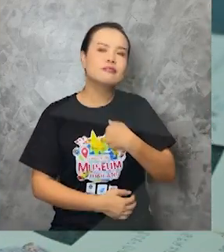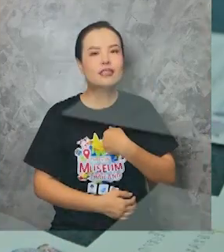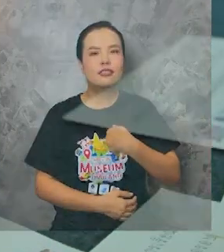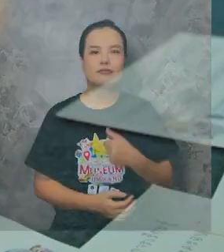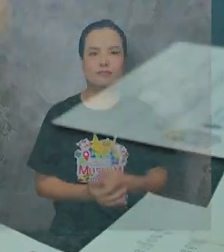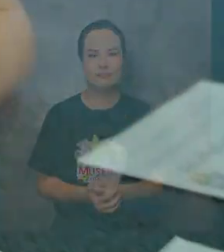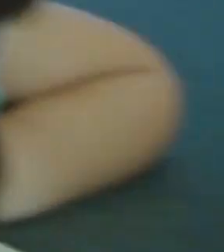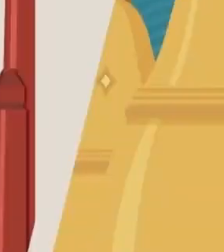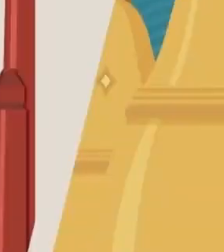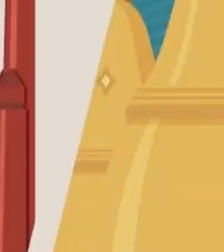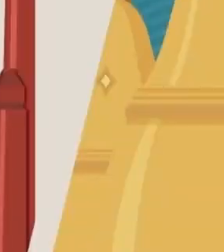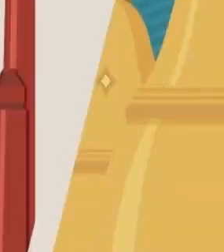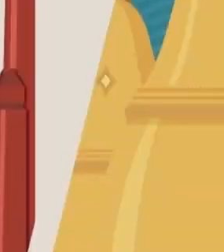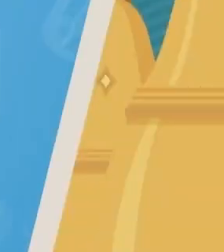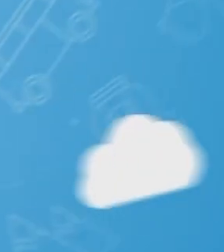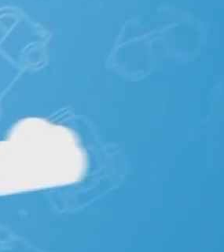สีชนะสี